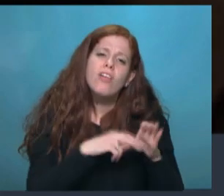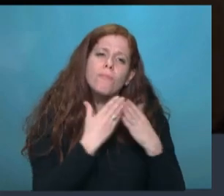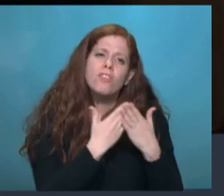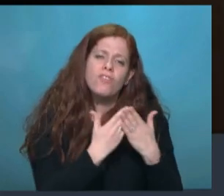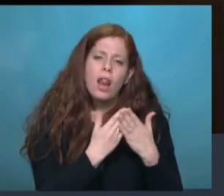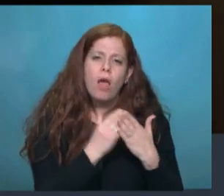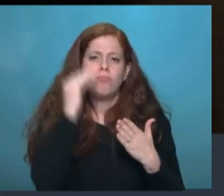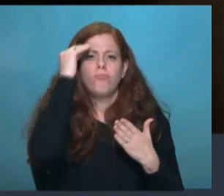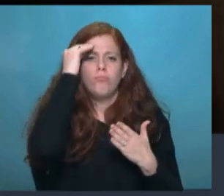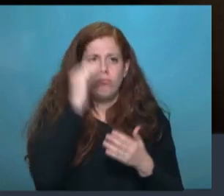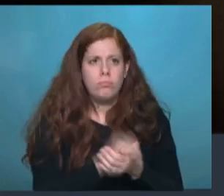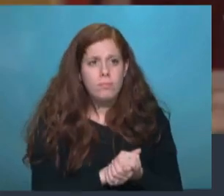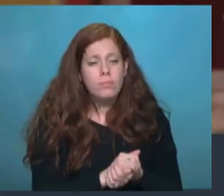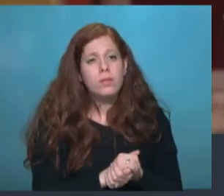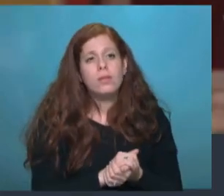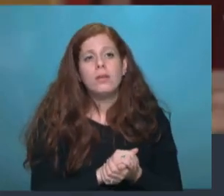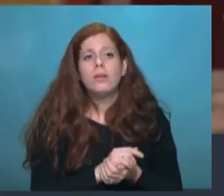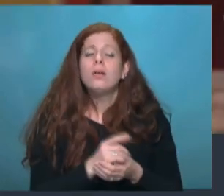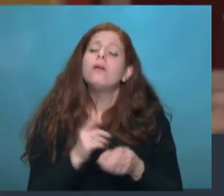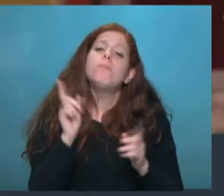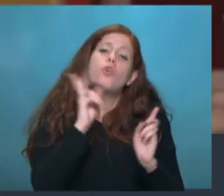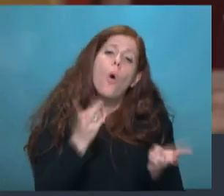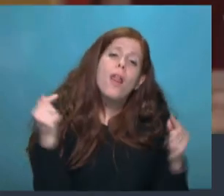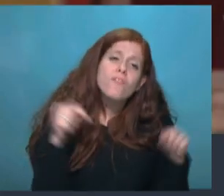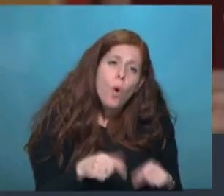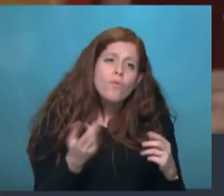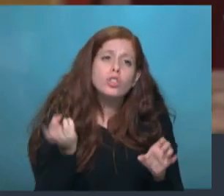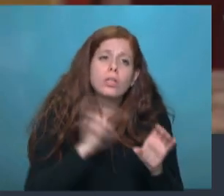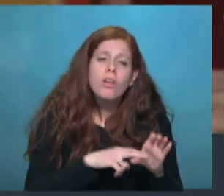אישי, מורן ועמתי, מישהו אחד, לבואו להשתתף איתנו, תהיה את